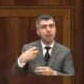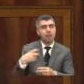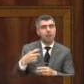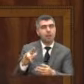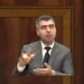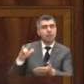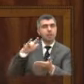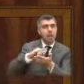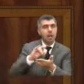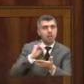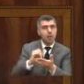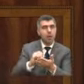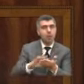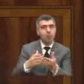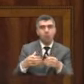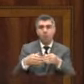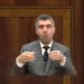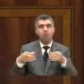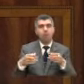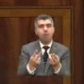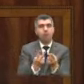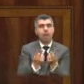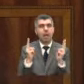بعضياتكم، الجرادي ديالكم 90.